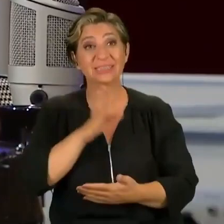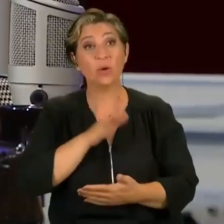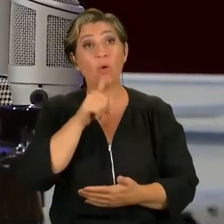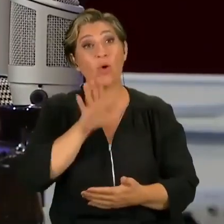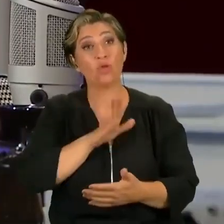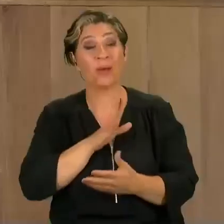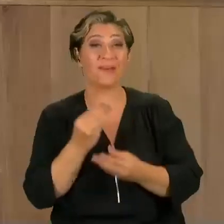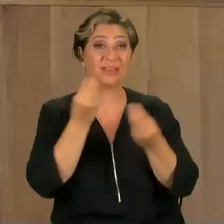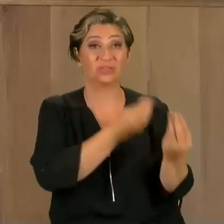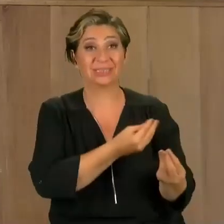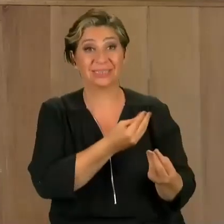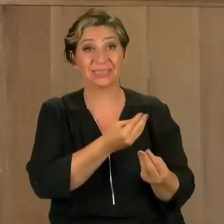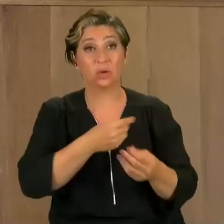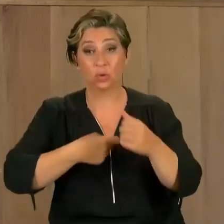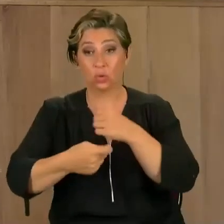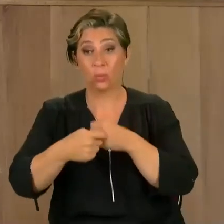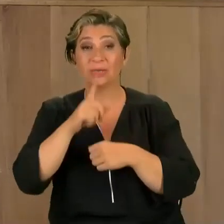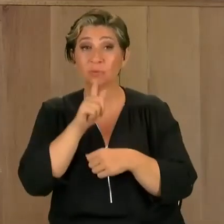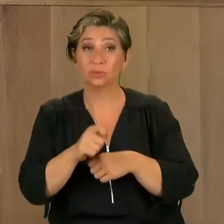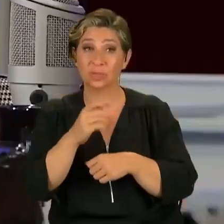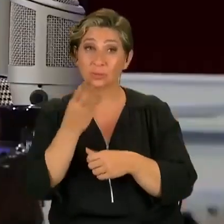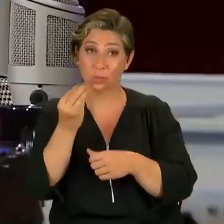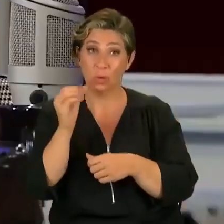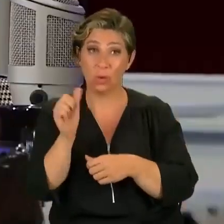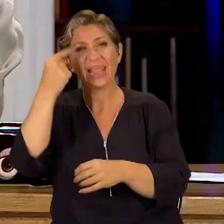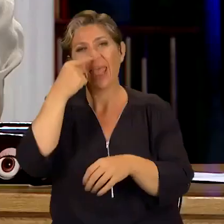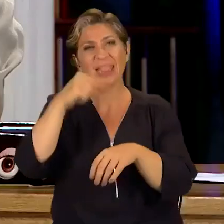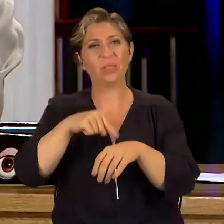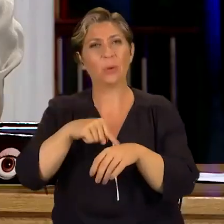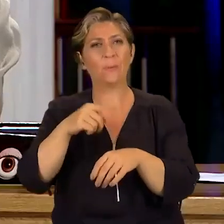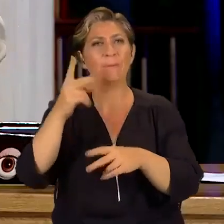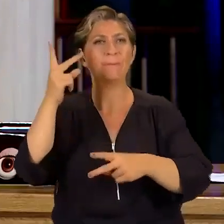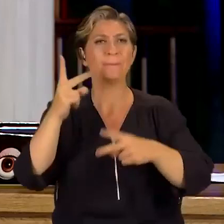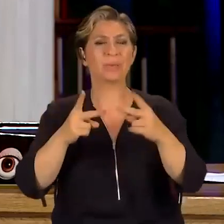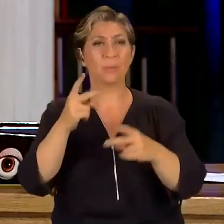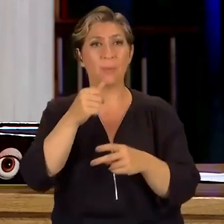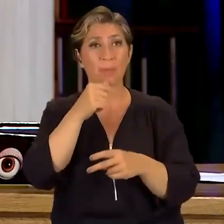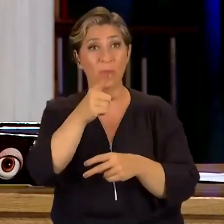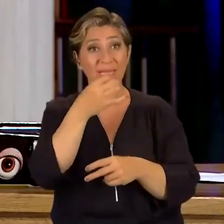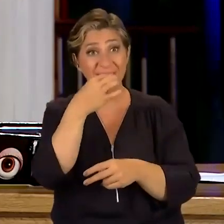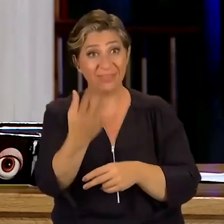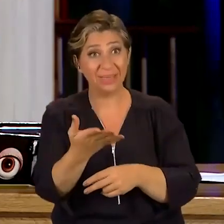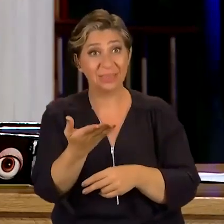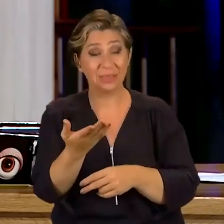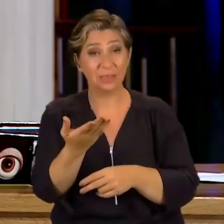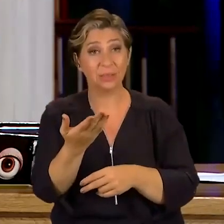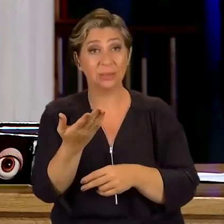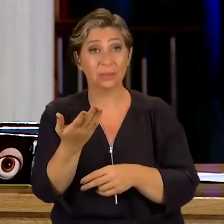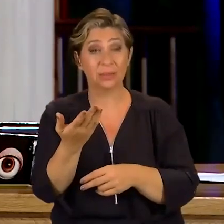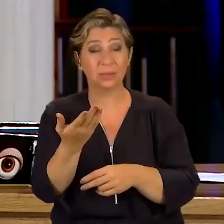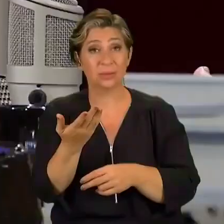kızını oğluma vereceksin. Kumar sözü de biliyorsunuz çok önemli bir şeydir. Bazen babanız böyle bir şeye izin verdi ama